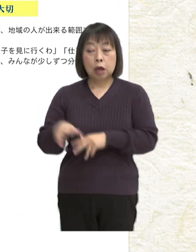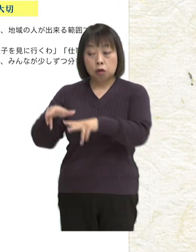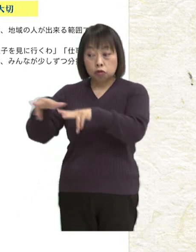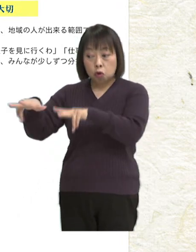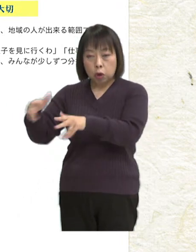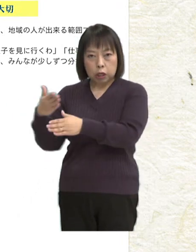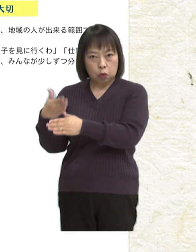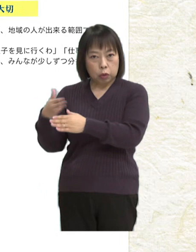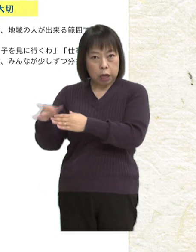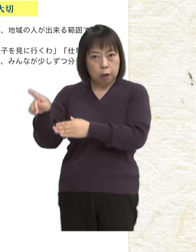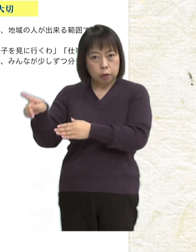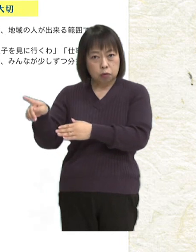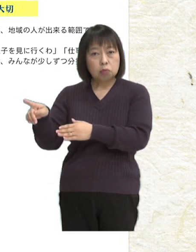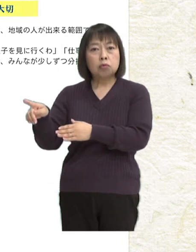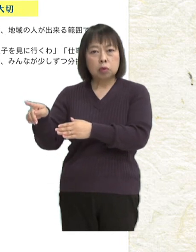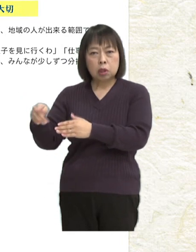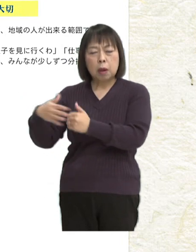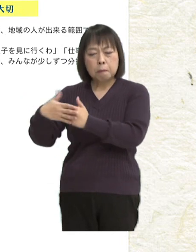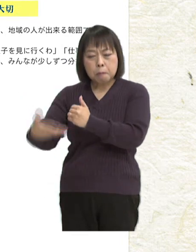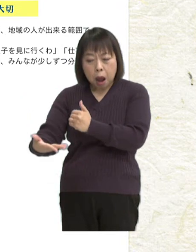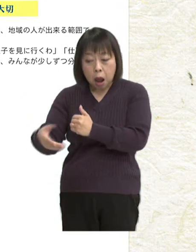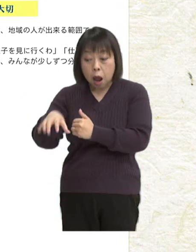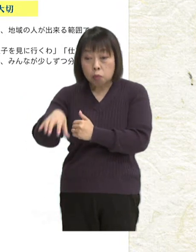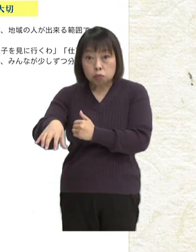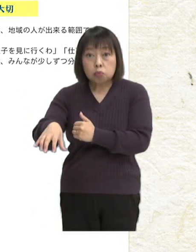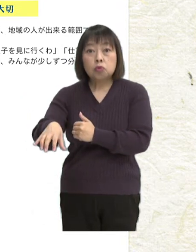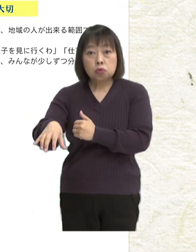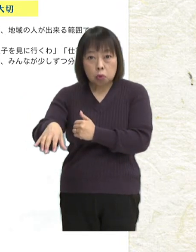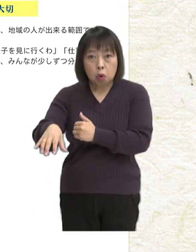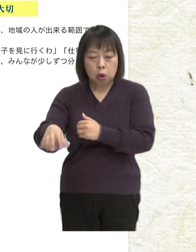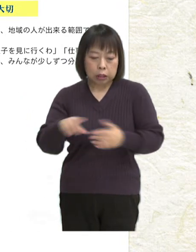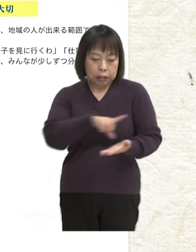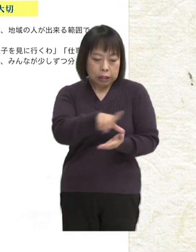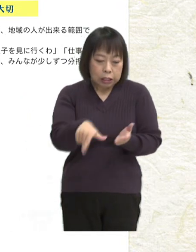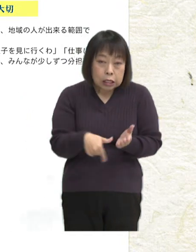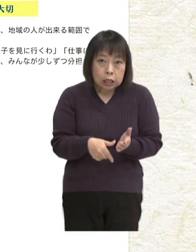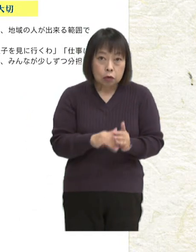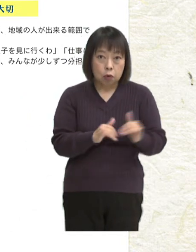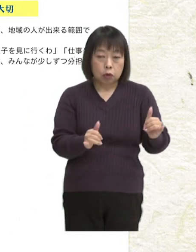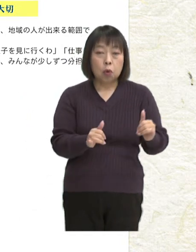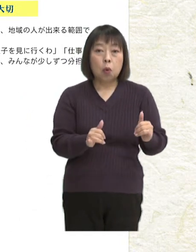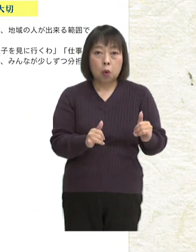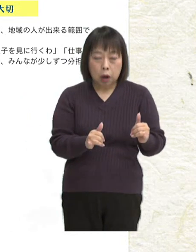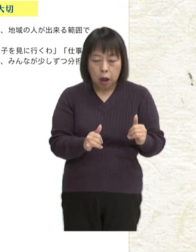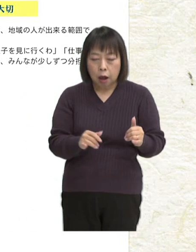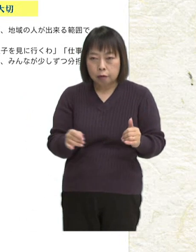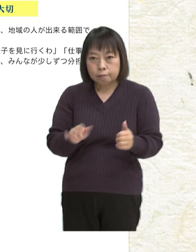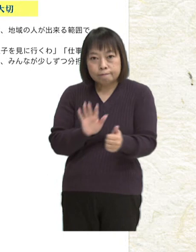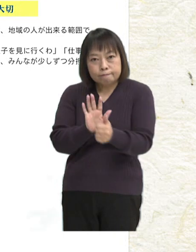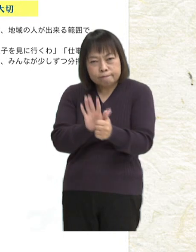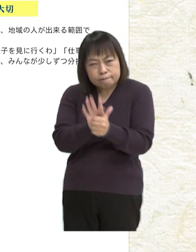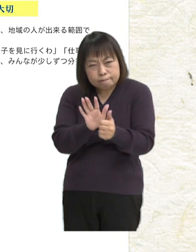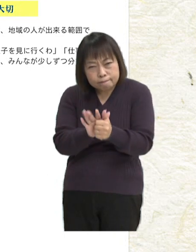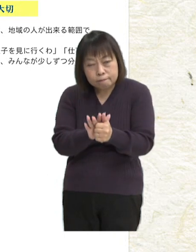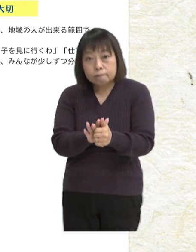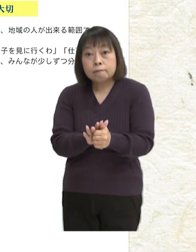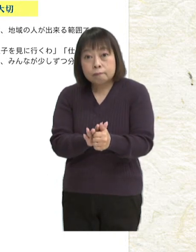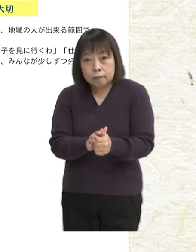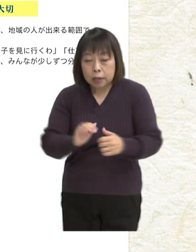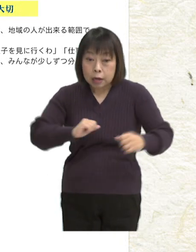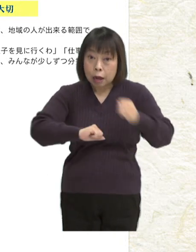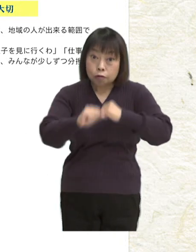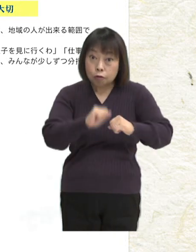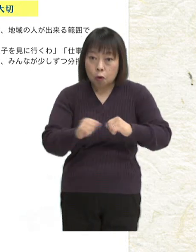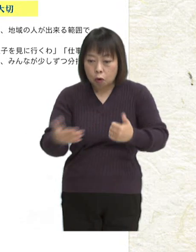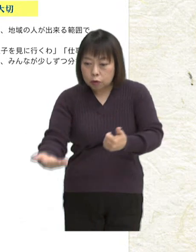行政サービスではカバーしきれない部分を地域の人ができる範囲で手助けするのが地域